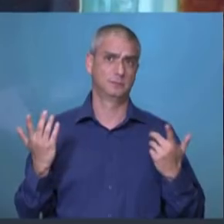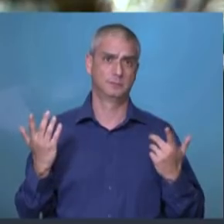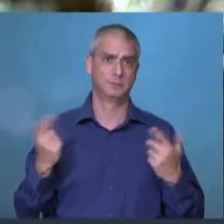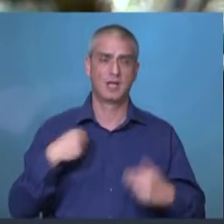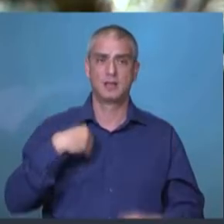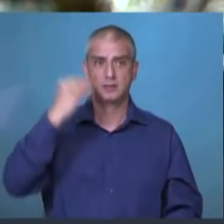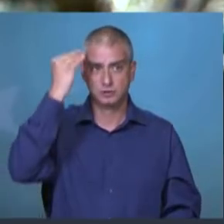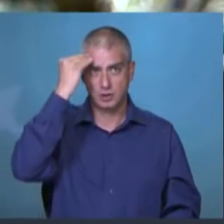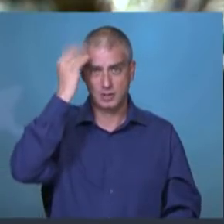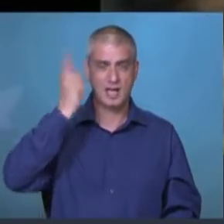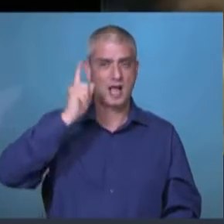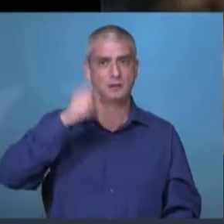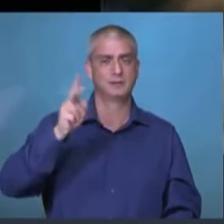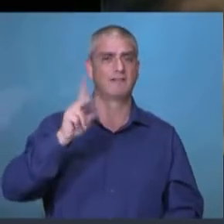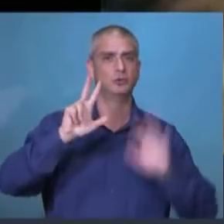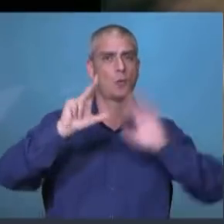זוכרת שהיה צו